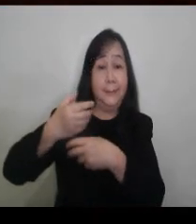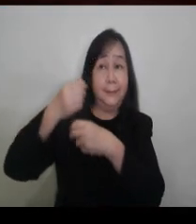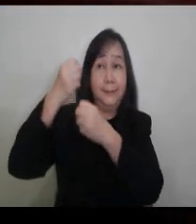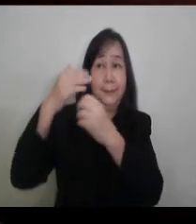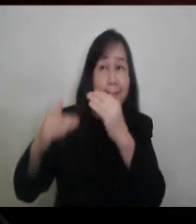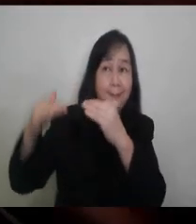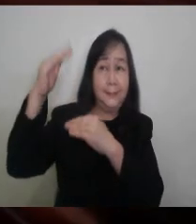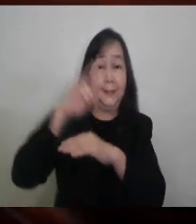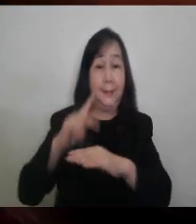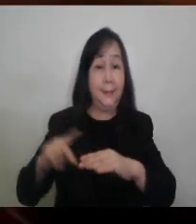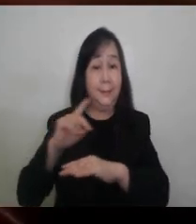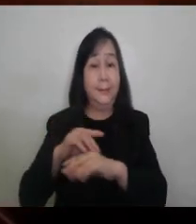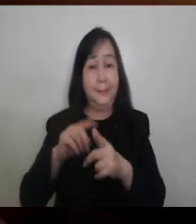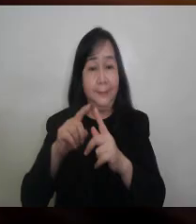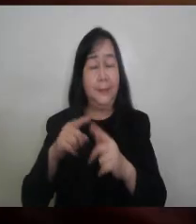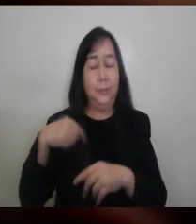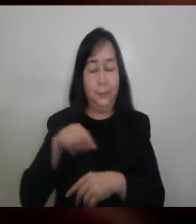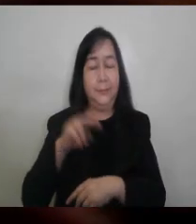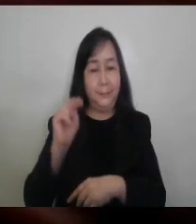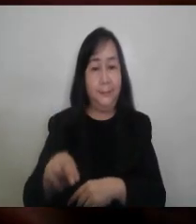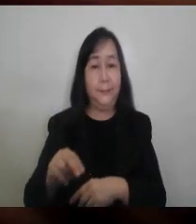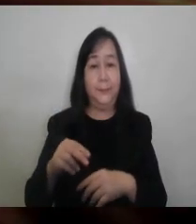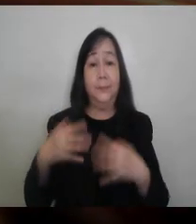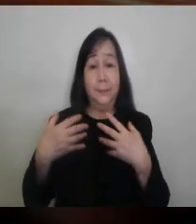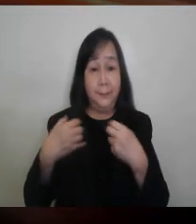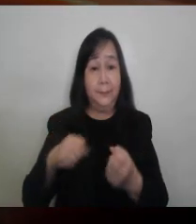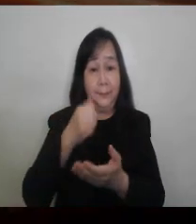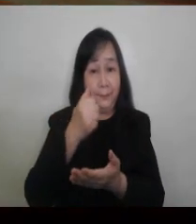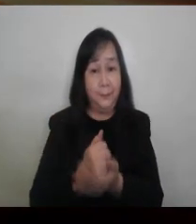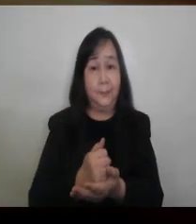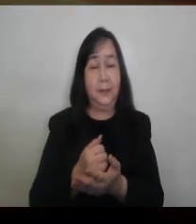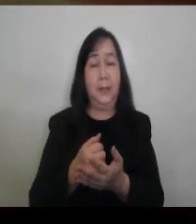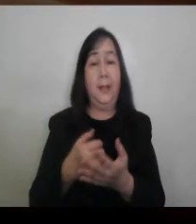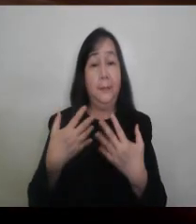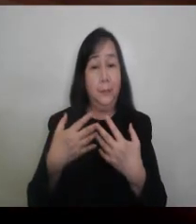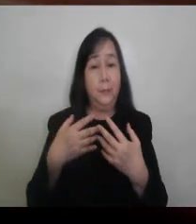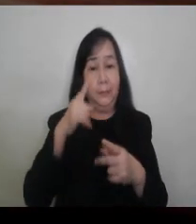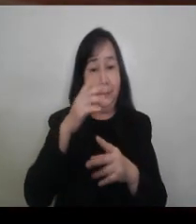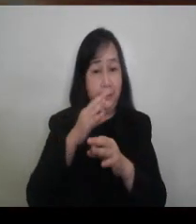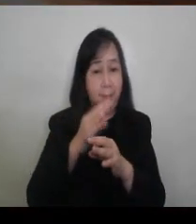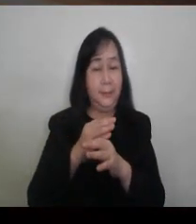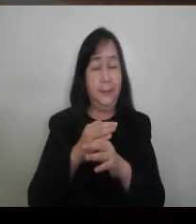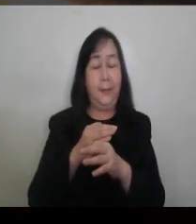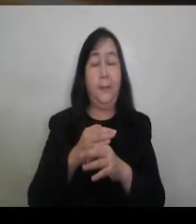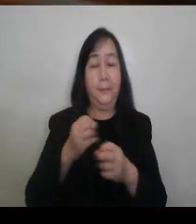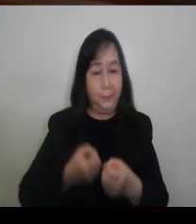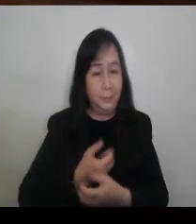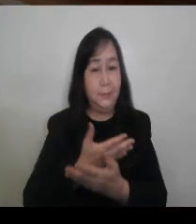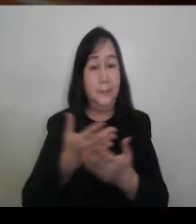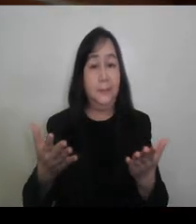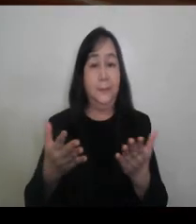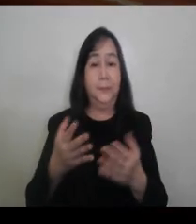Kanyang kaharian, kailangan natin magtayo sa matibay na pundasyon ng pananampalataya, pagiging bukas palad,